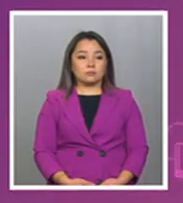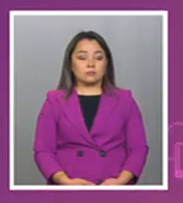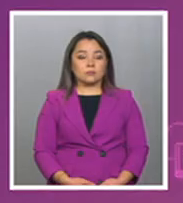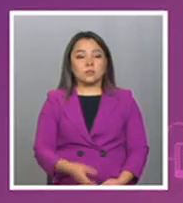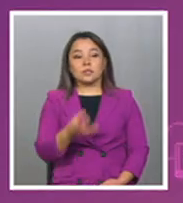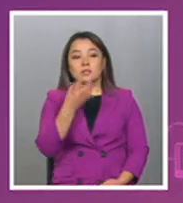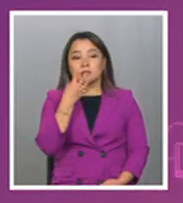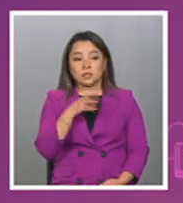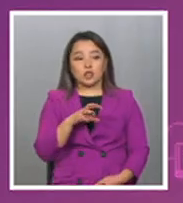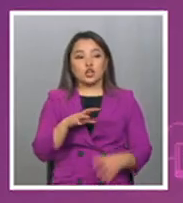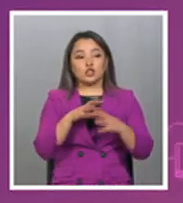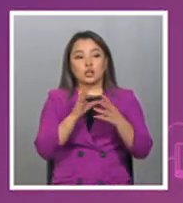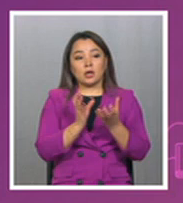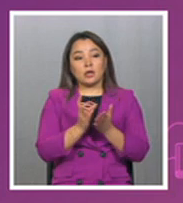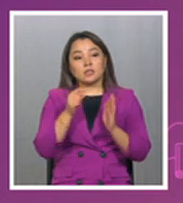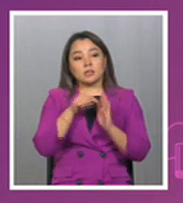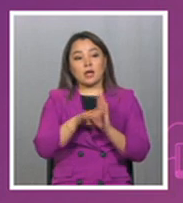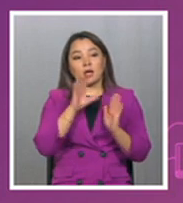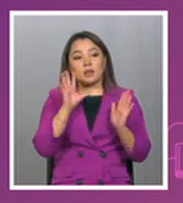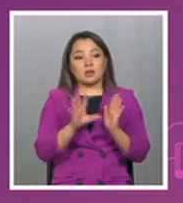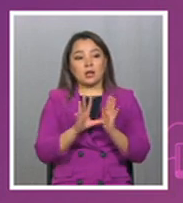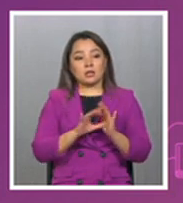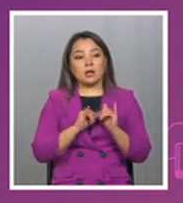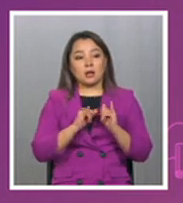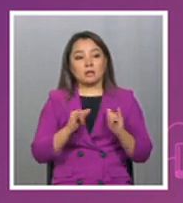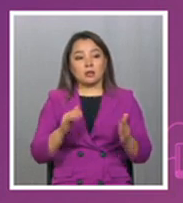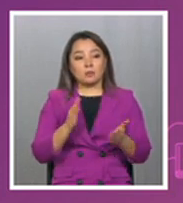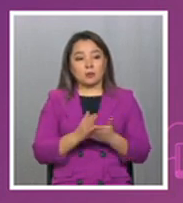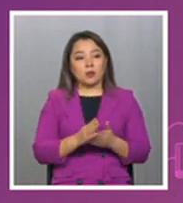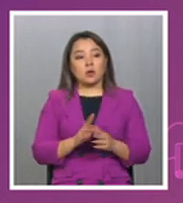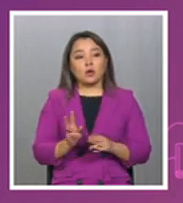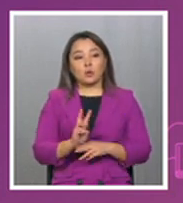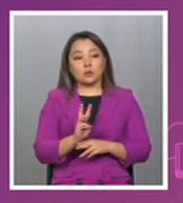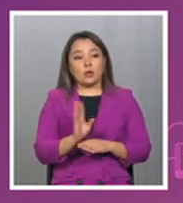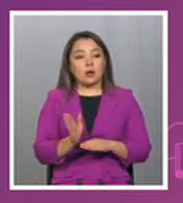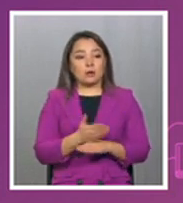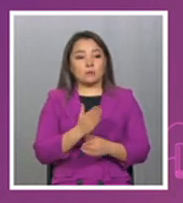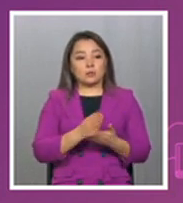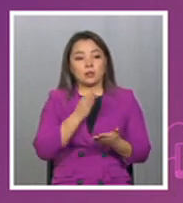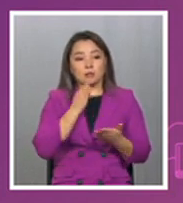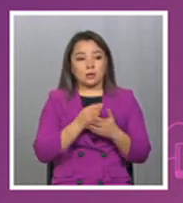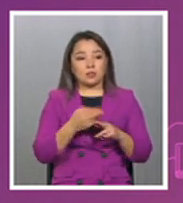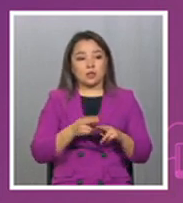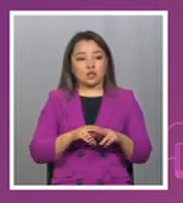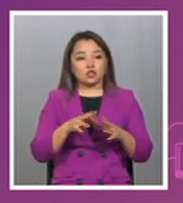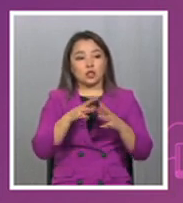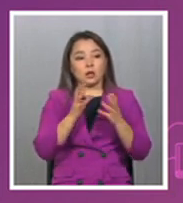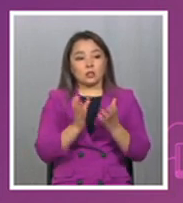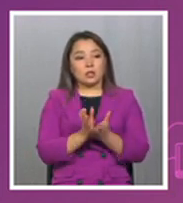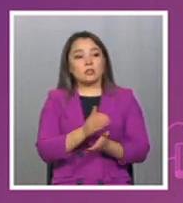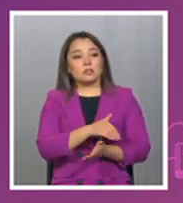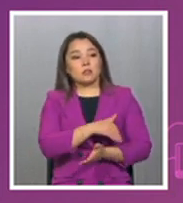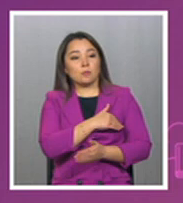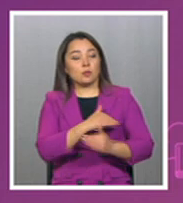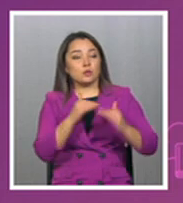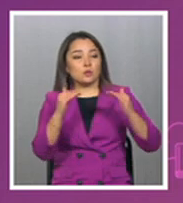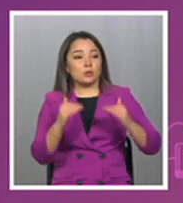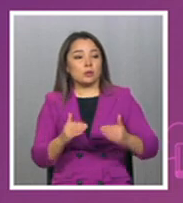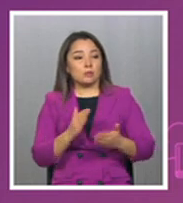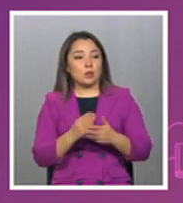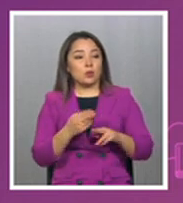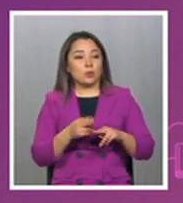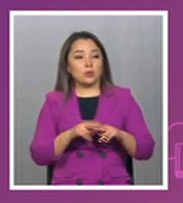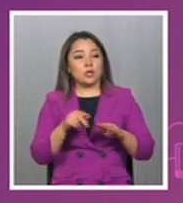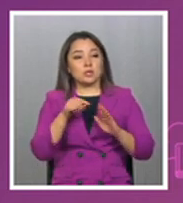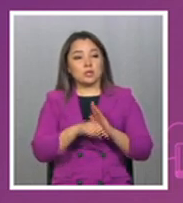Қыздырған кезде шардың ішкі энергиясы артады. Оттықты алып тастаған кезде шардың температурасы төмендесе, оның